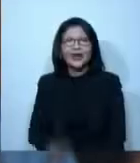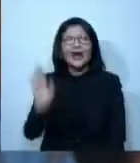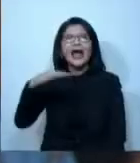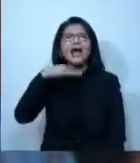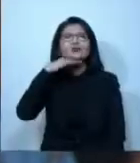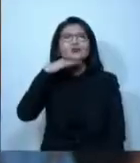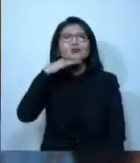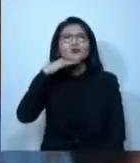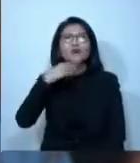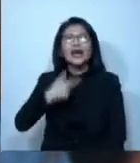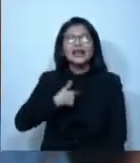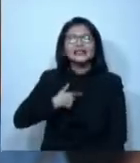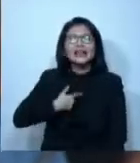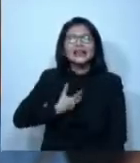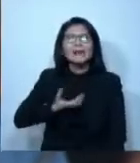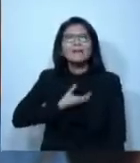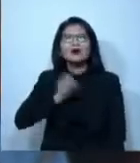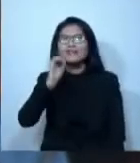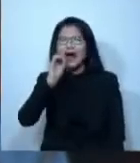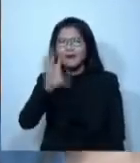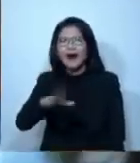dulu aku mau jawab